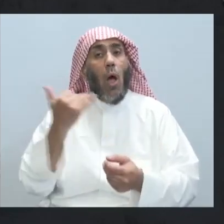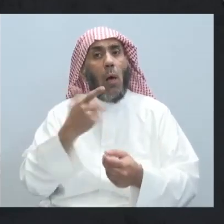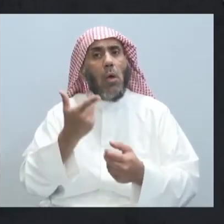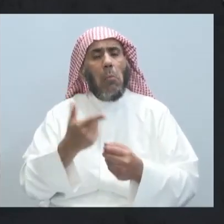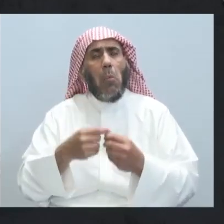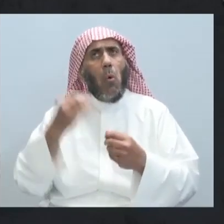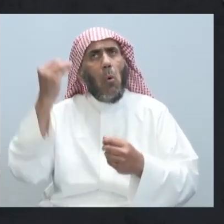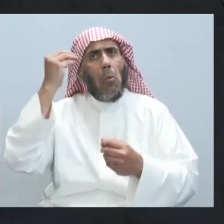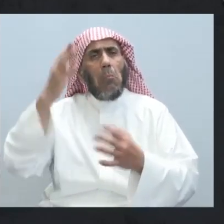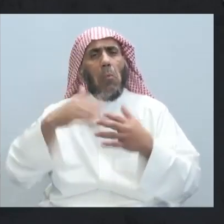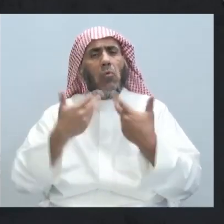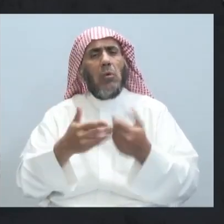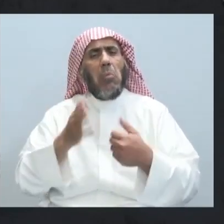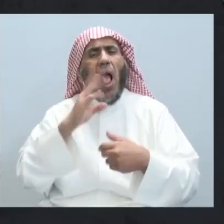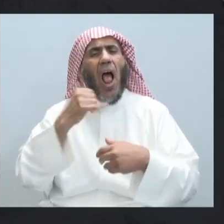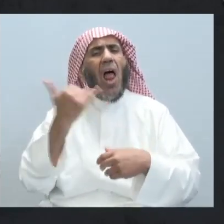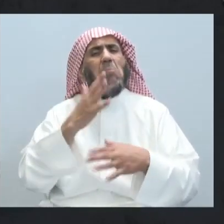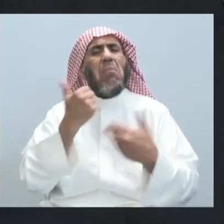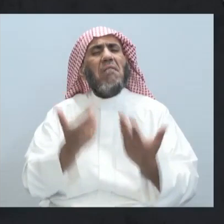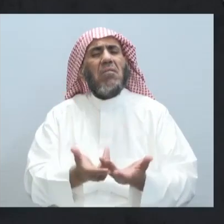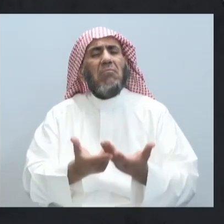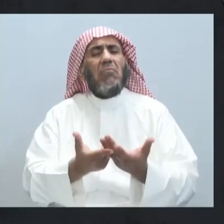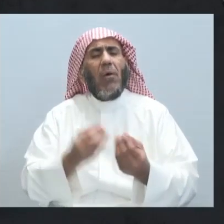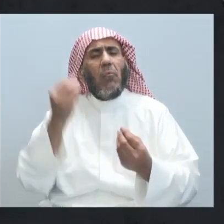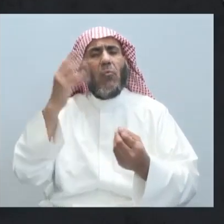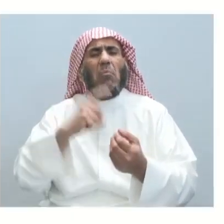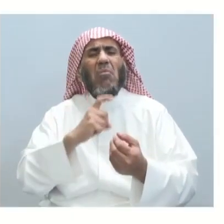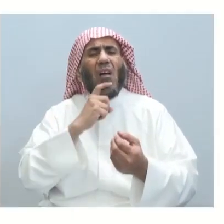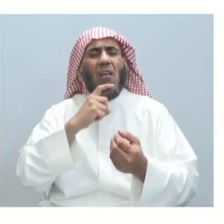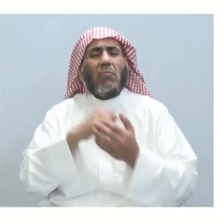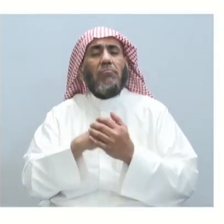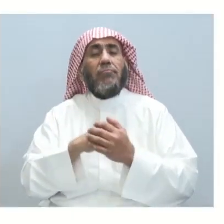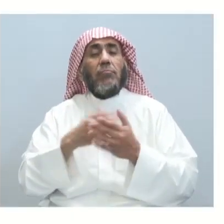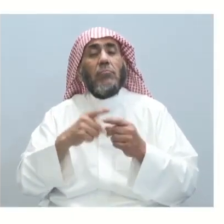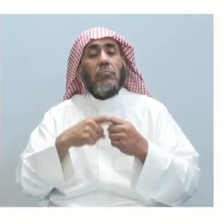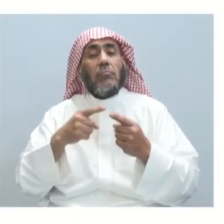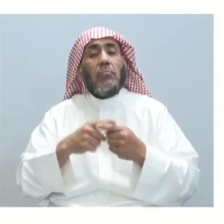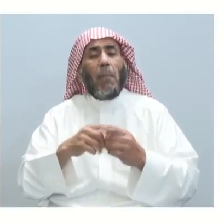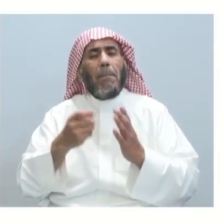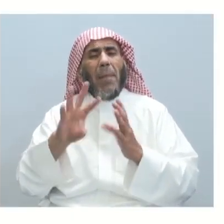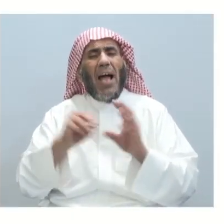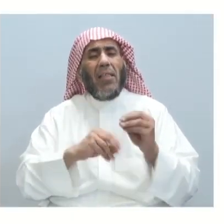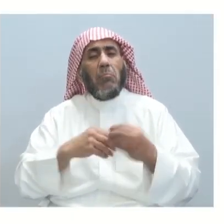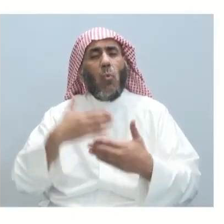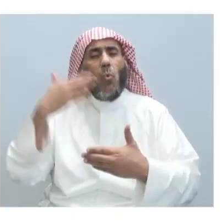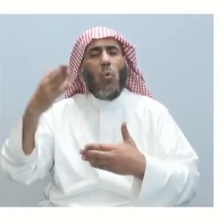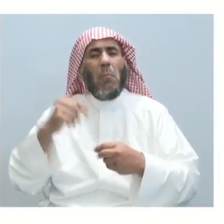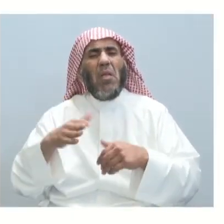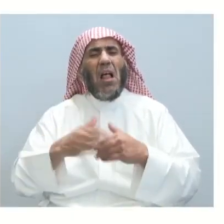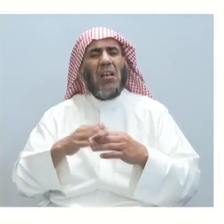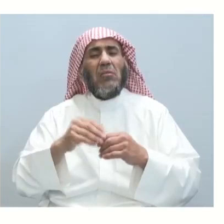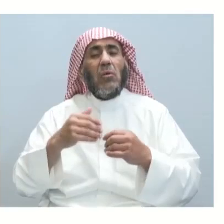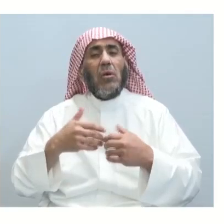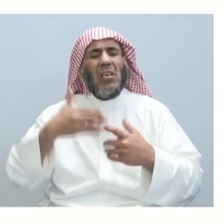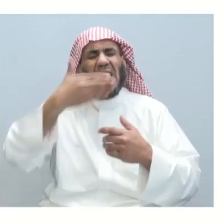تاليفه او من عندهم لتعمق في اللغه وانما اصبحت ضعيفه اذا وصل الامر ببعض من ولي الخطابه من الاعاجم لا